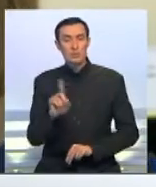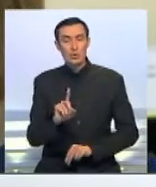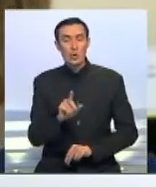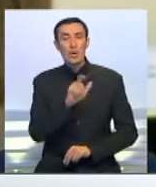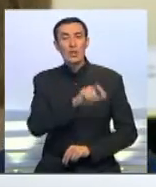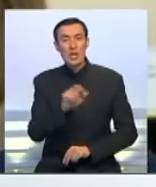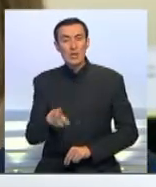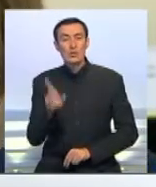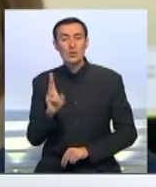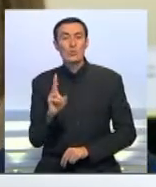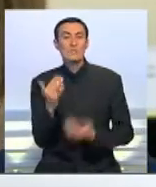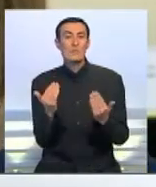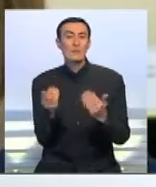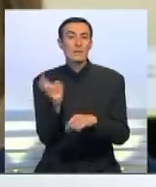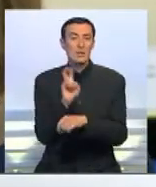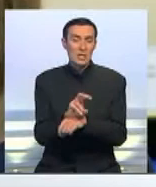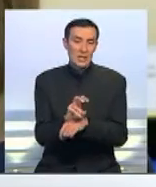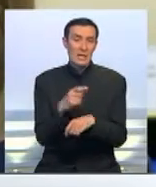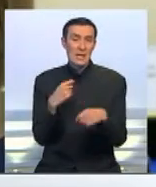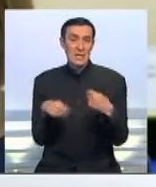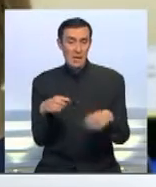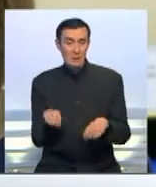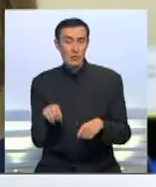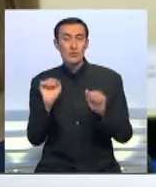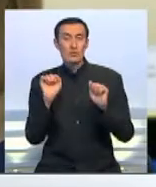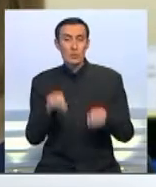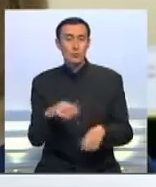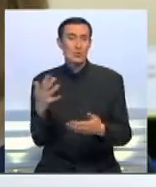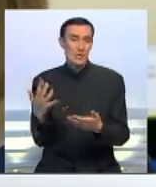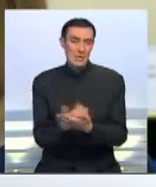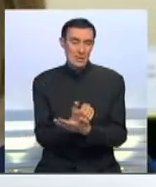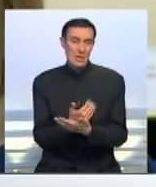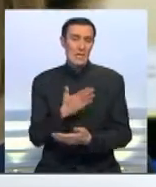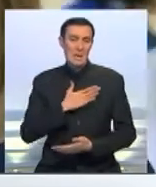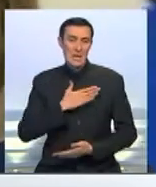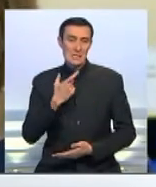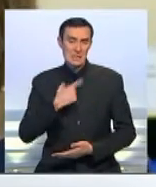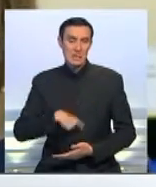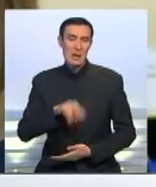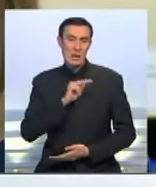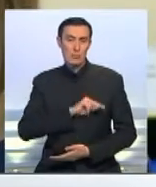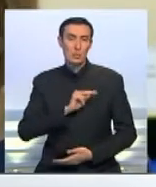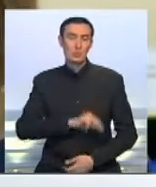граждане, которые сегодня пришли на эту ярмарку, что они смогут найти для себя работу.